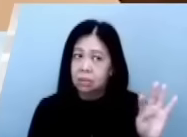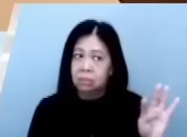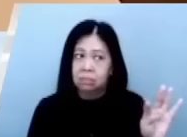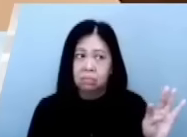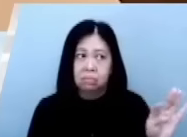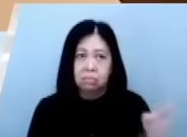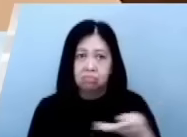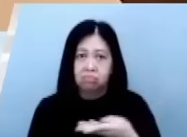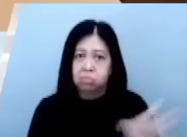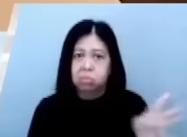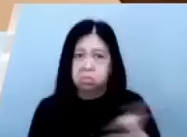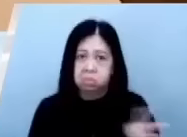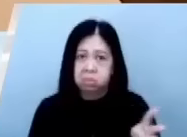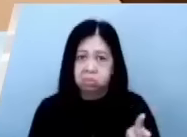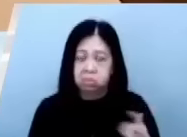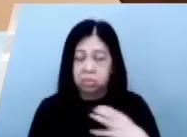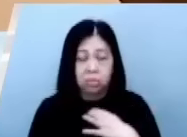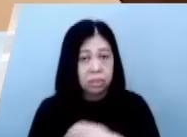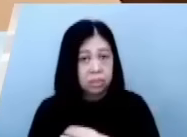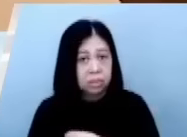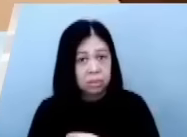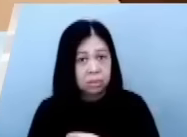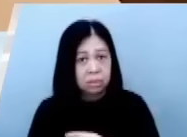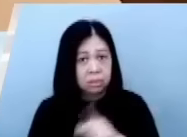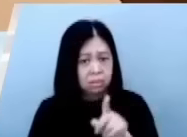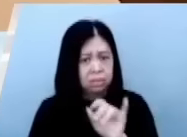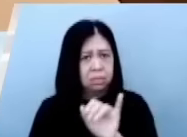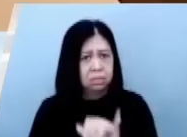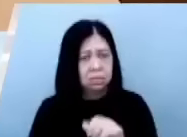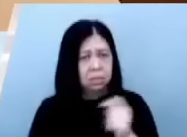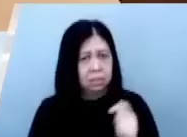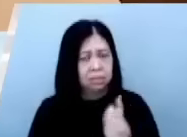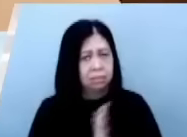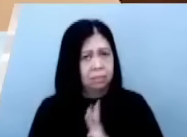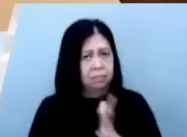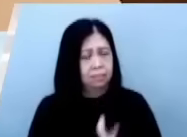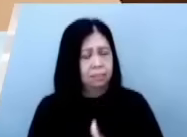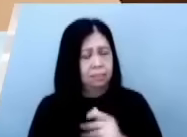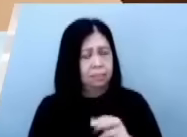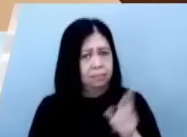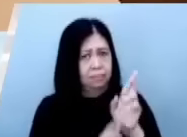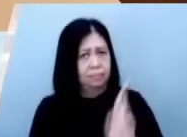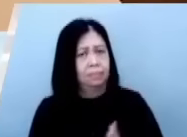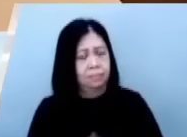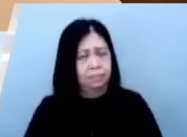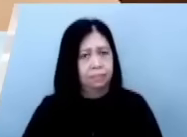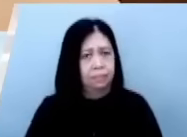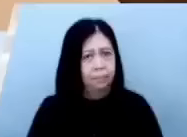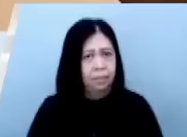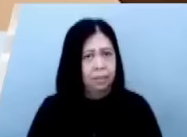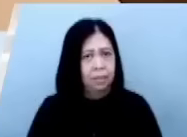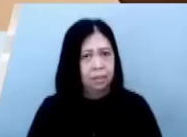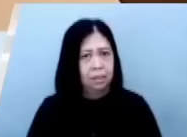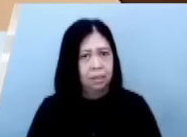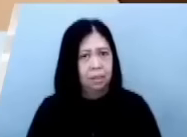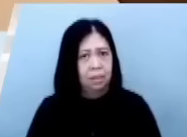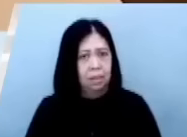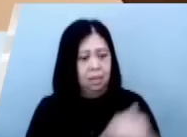Congress. And maintain parliamentary courtesy. Lest 300 congressmen